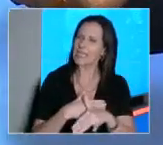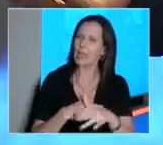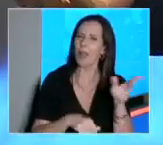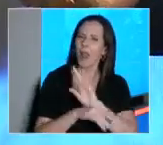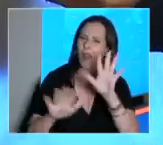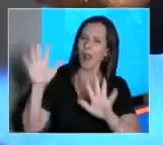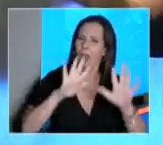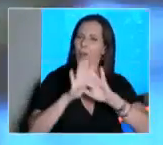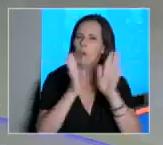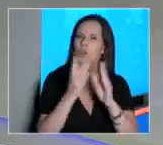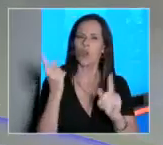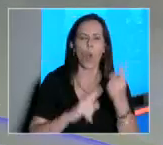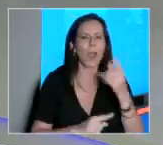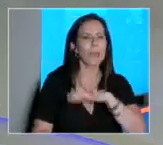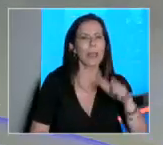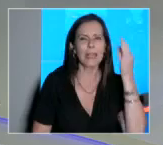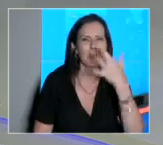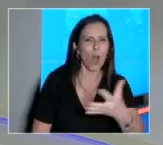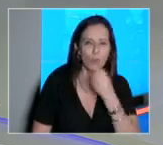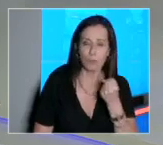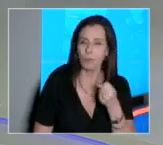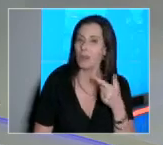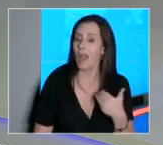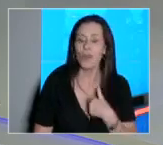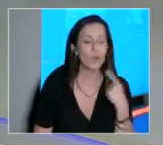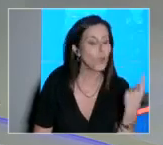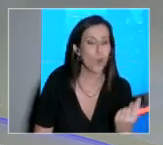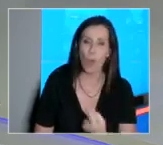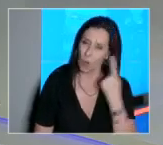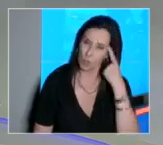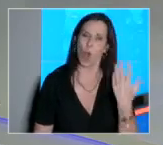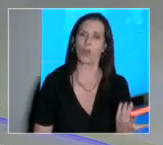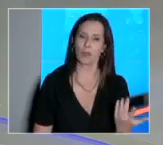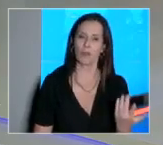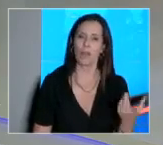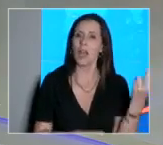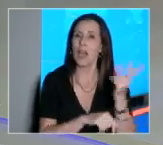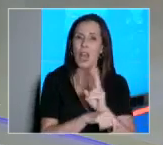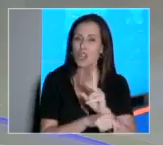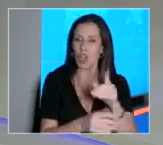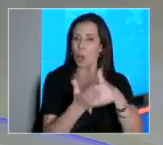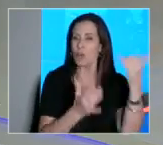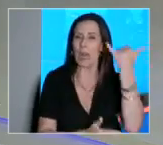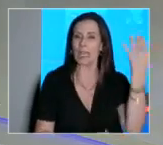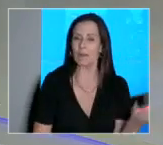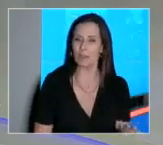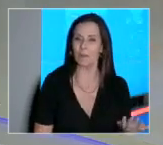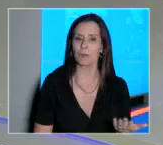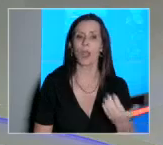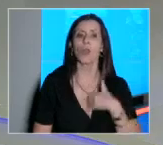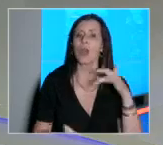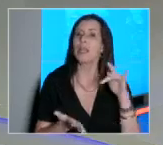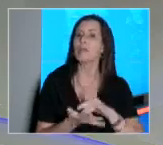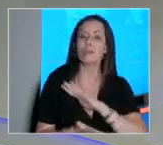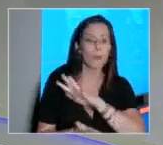הטיוח בפרשת ילדי תימן, מזרח והבלקן, שהרי אנחנו כולנו יודעים, לשקר אין רגליים. אנו